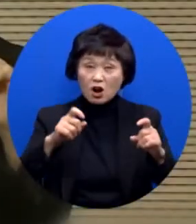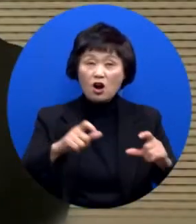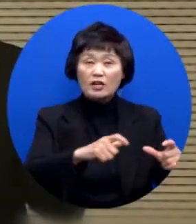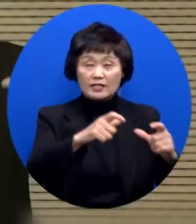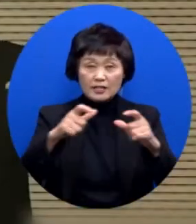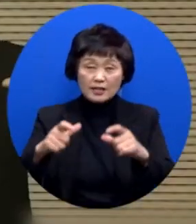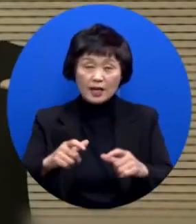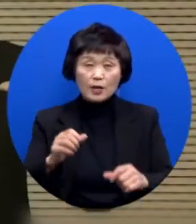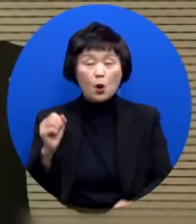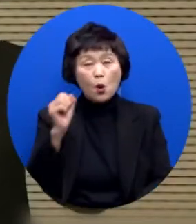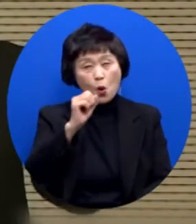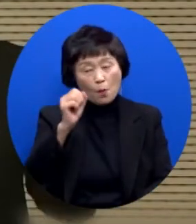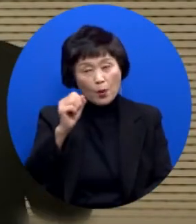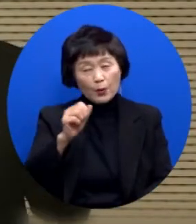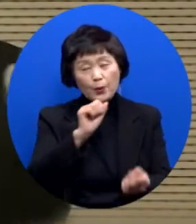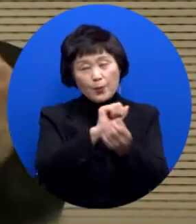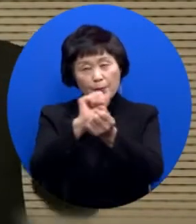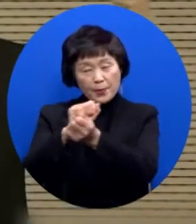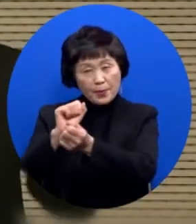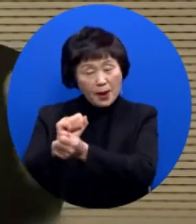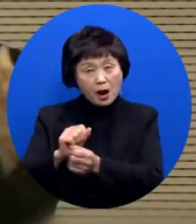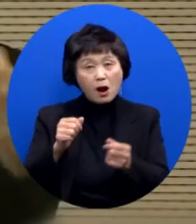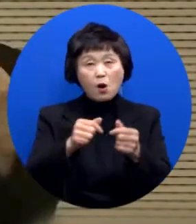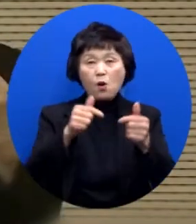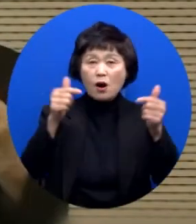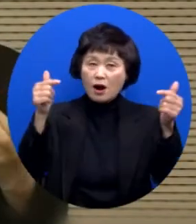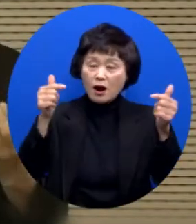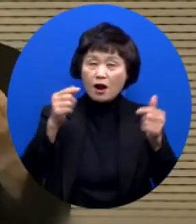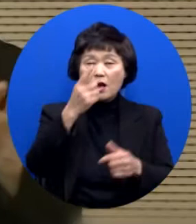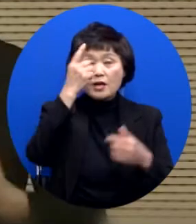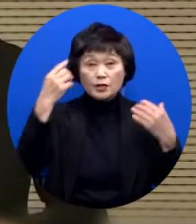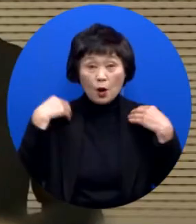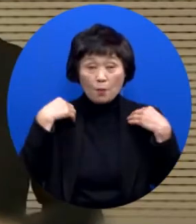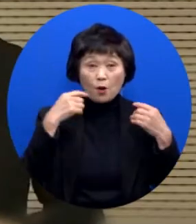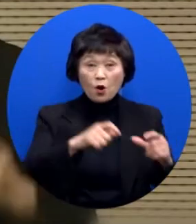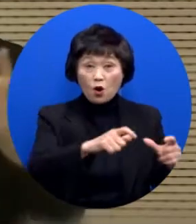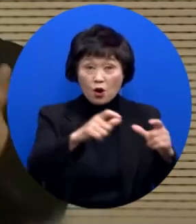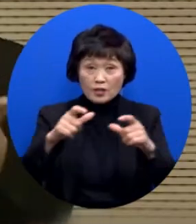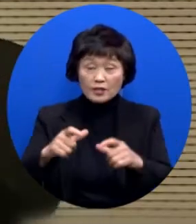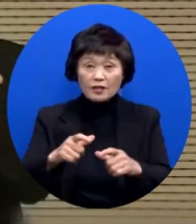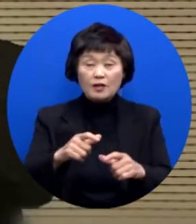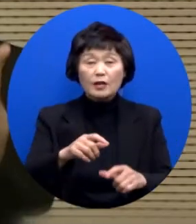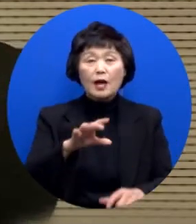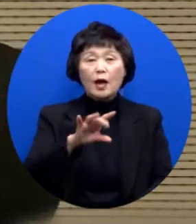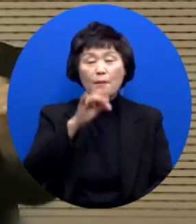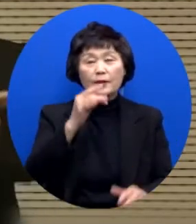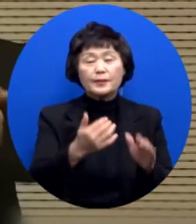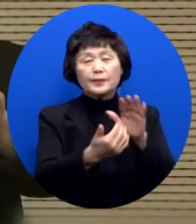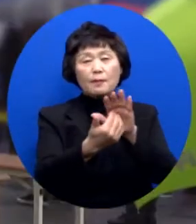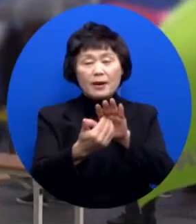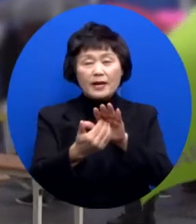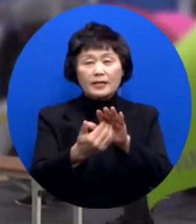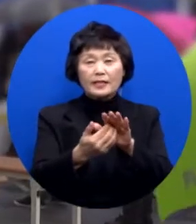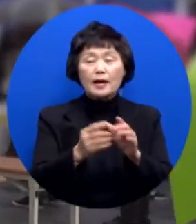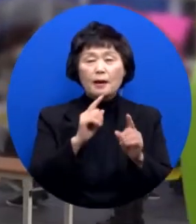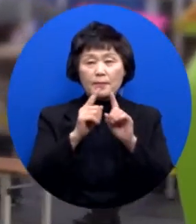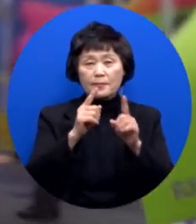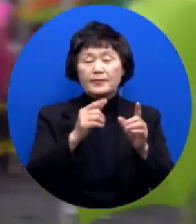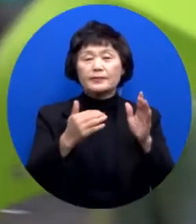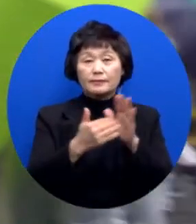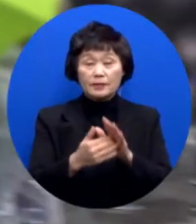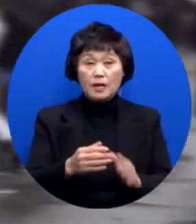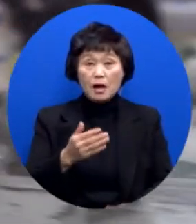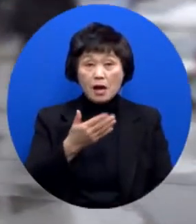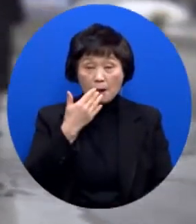나옴 이끌어온 우 3종 양상이 뚜렷한 데요 정부는 해당 지역의 5 미크론 선제 대응을 취하겠다 고 밝혔습니다 먹는